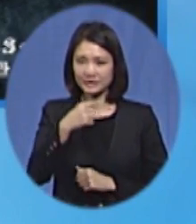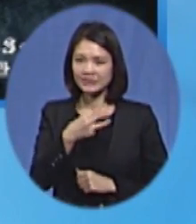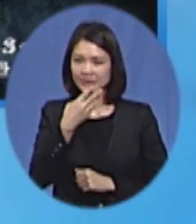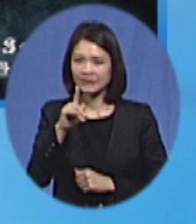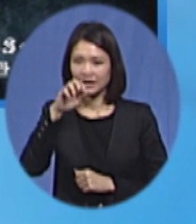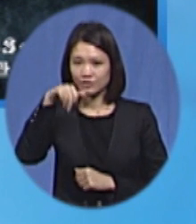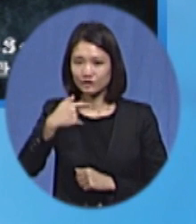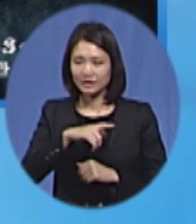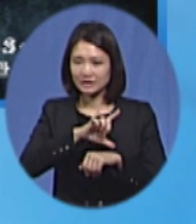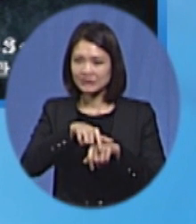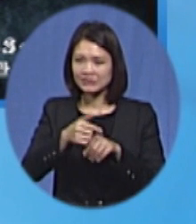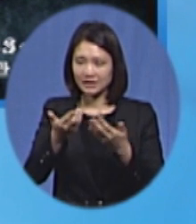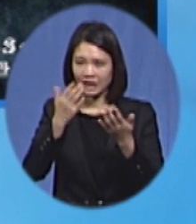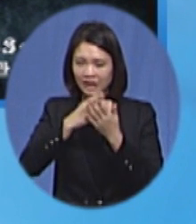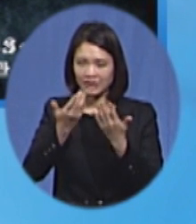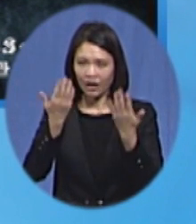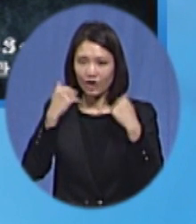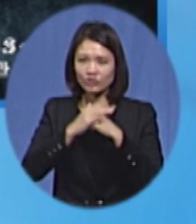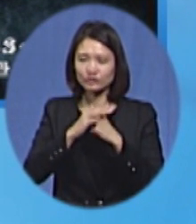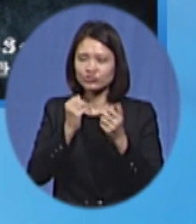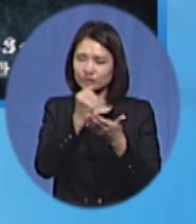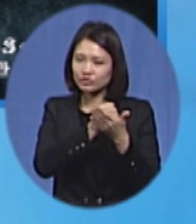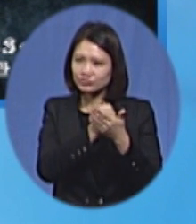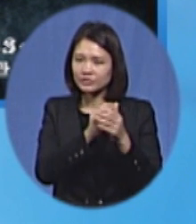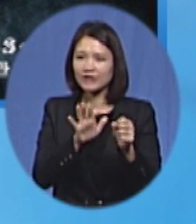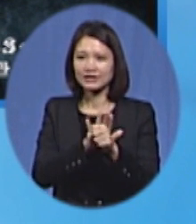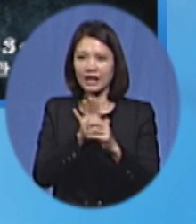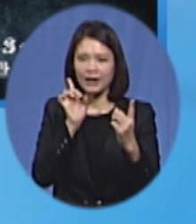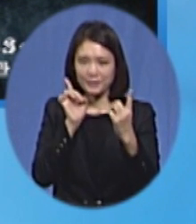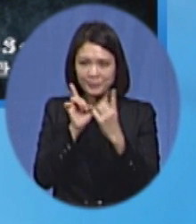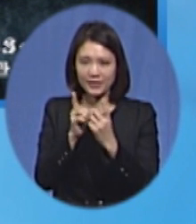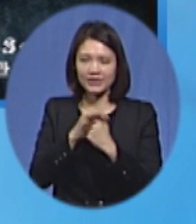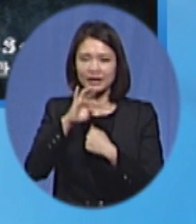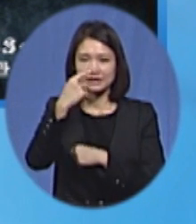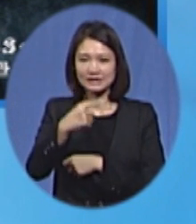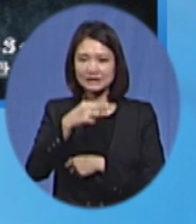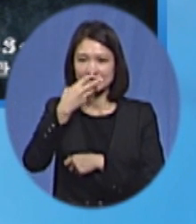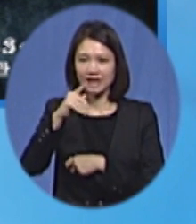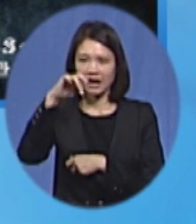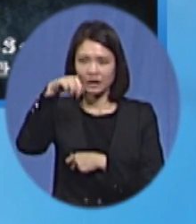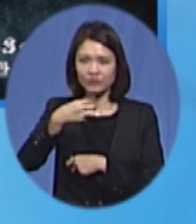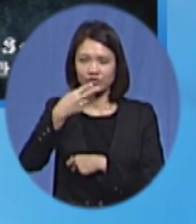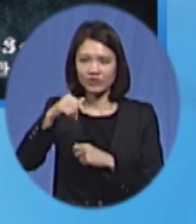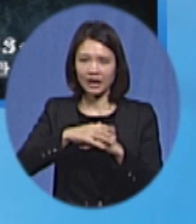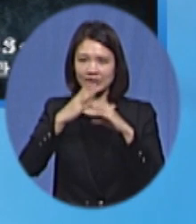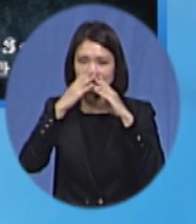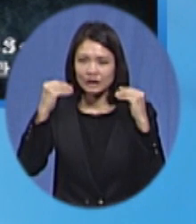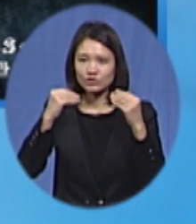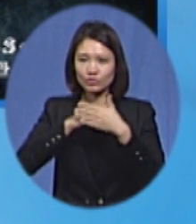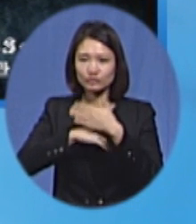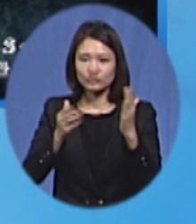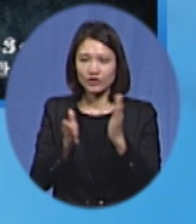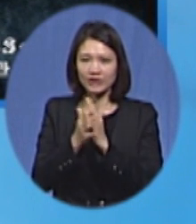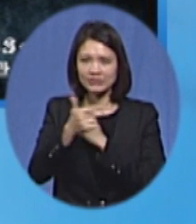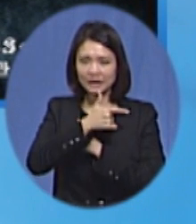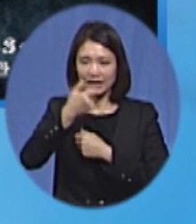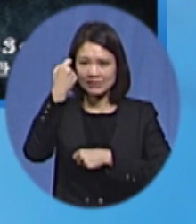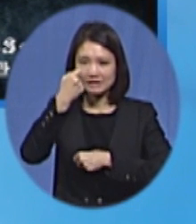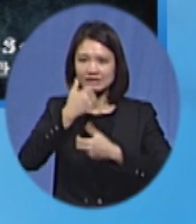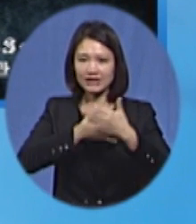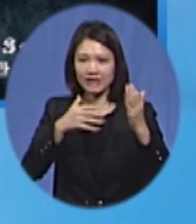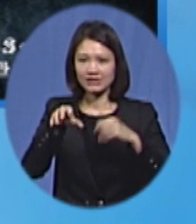드라큘라의 시간을 초월한 운명적인 사랑 이야기를 다룬 뮤지컬 드라큘라가 세종문화회관 대극장 무대에